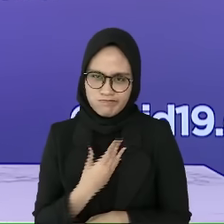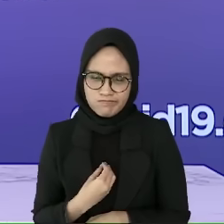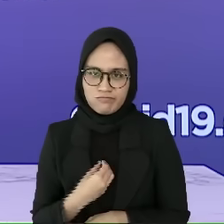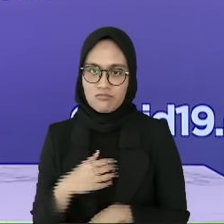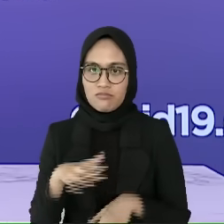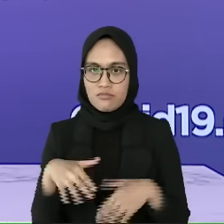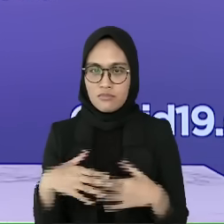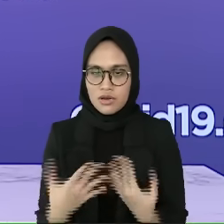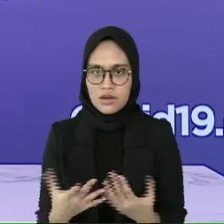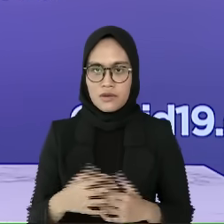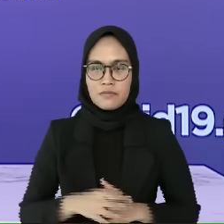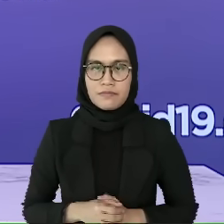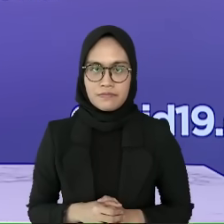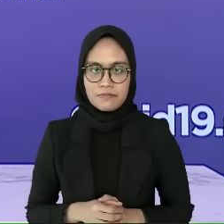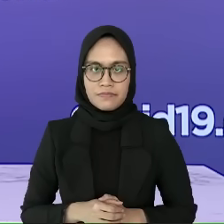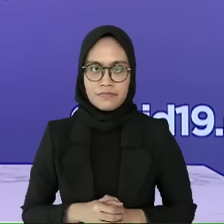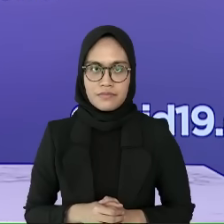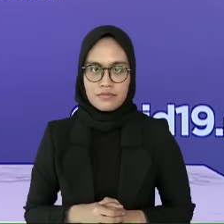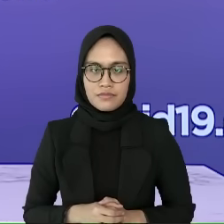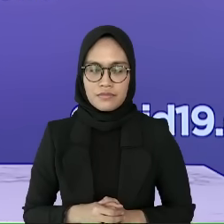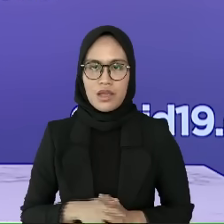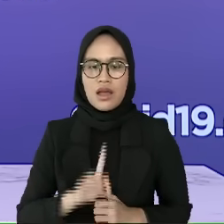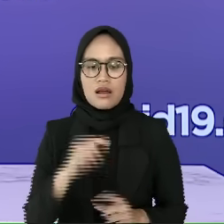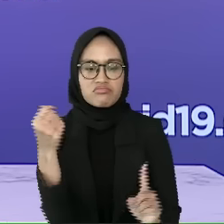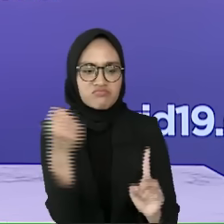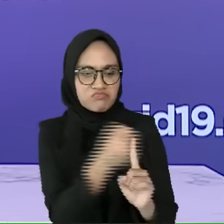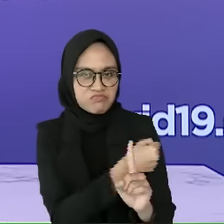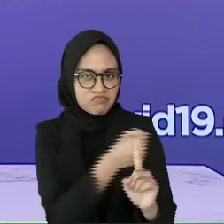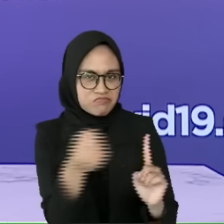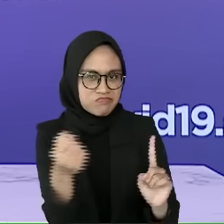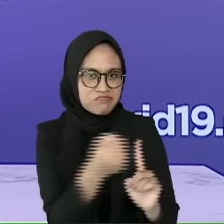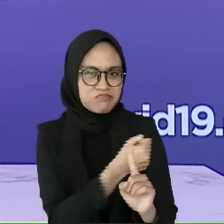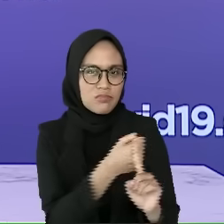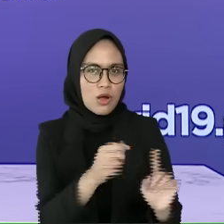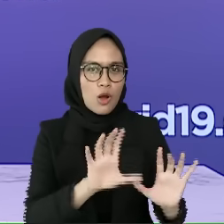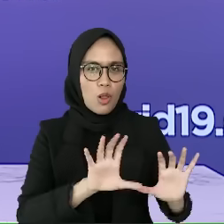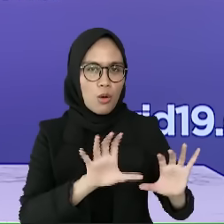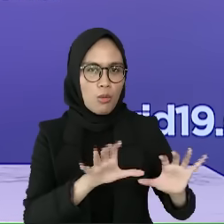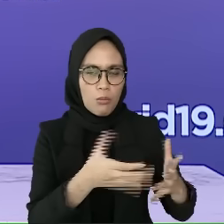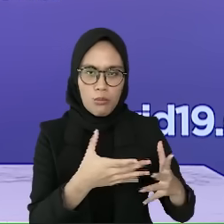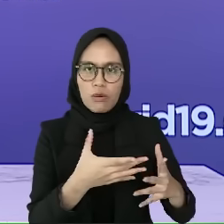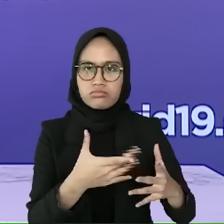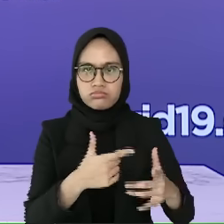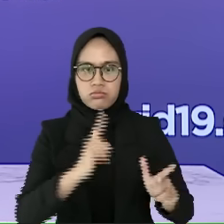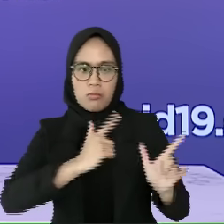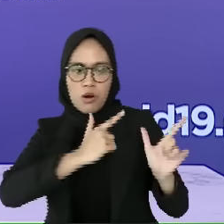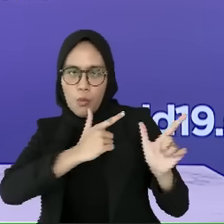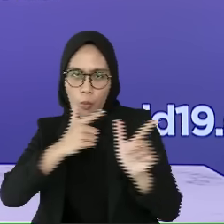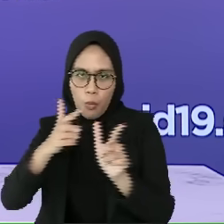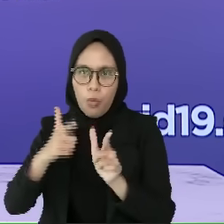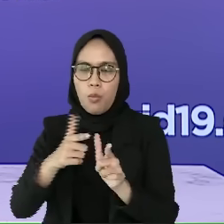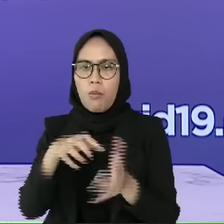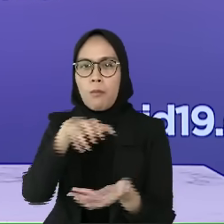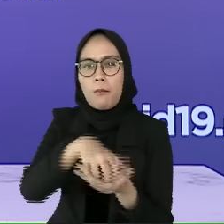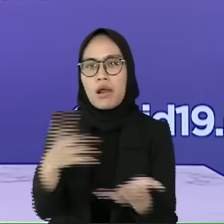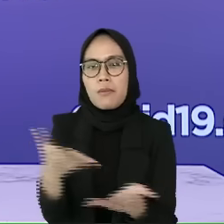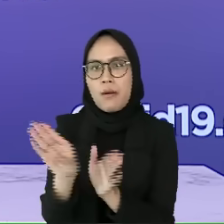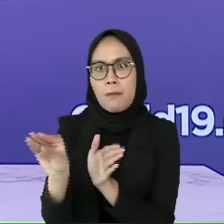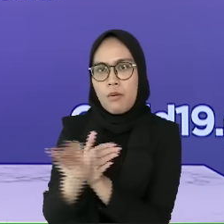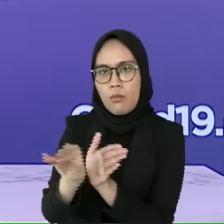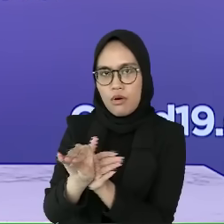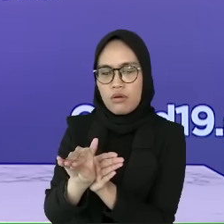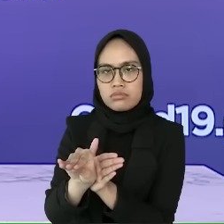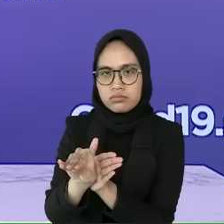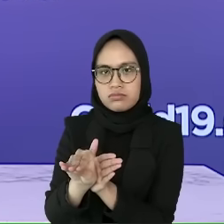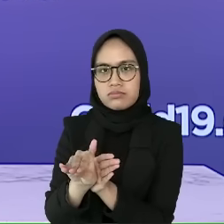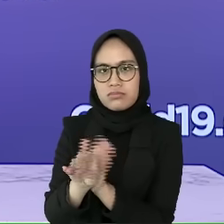dan juga turut menyesalkan kekerasan yang dilakukan kelompok kriminal bersenjata di Papua yang